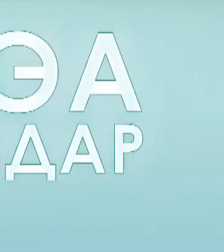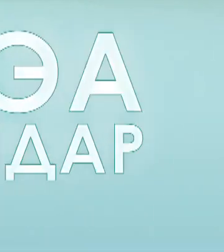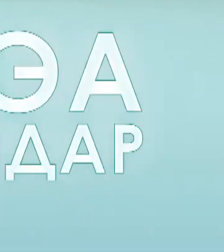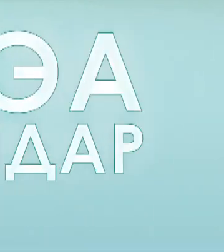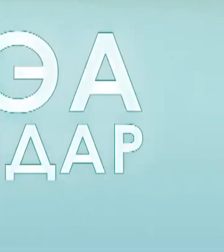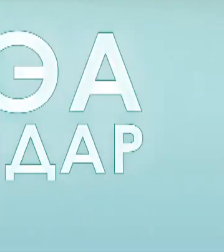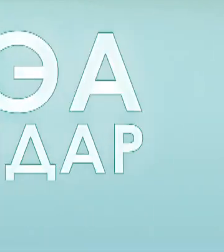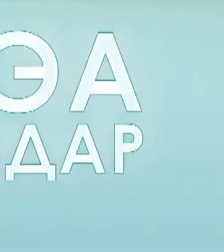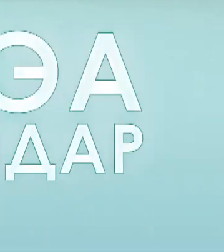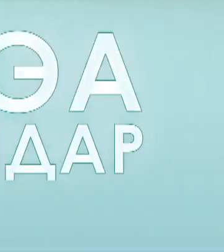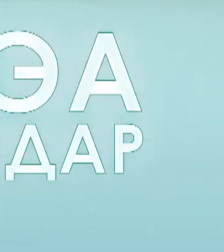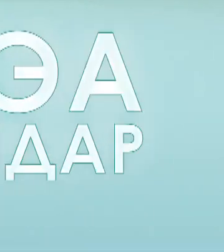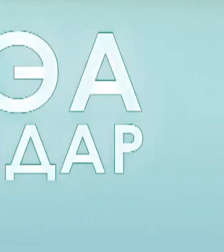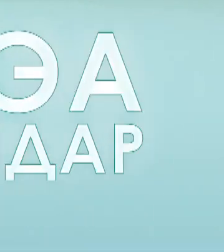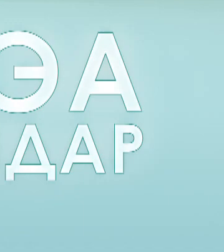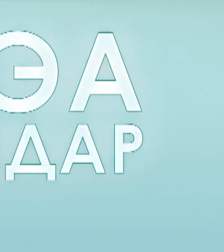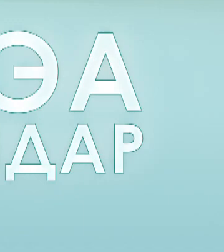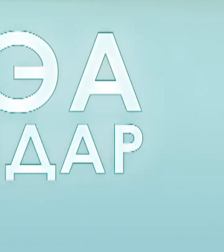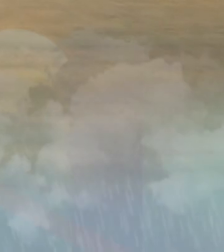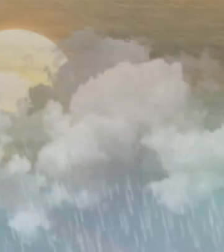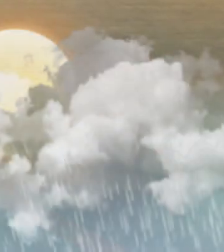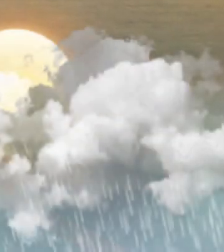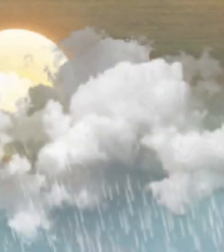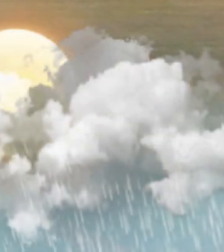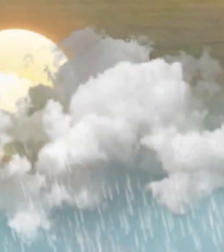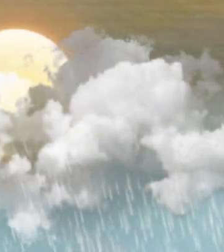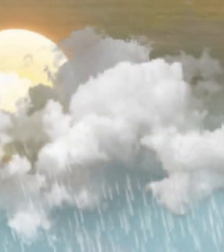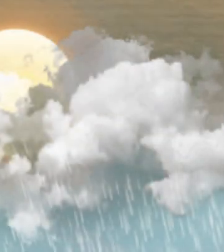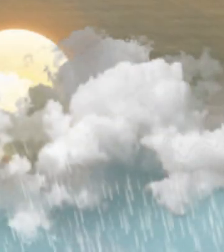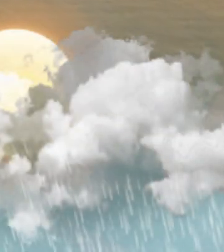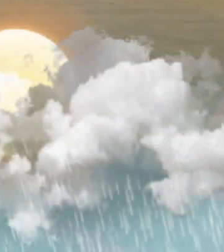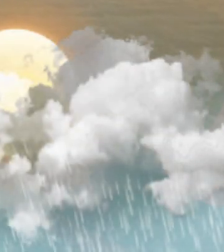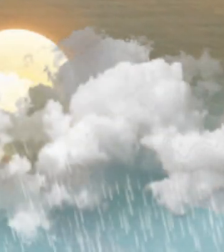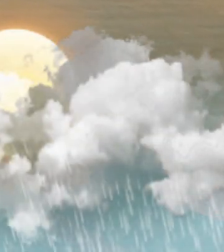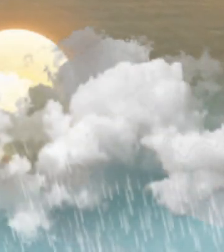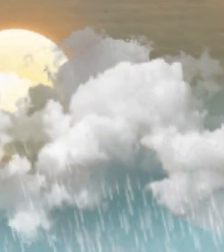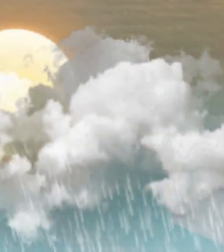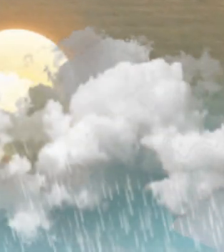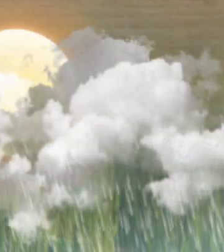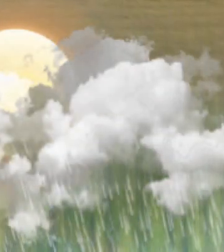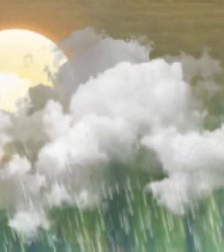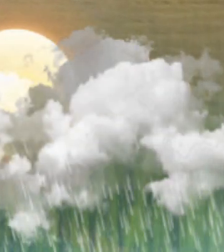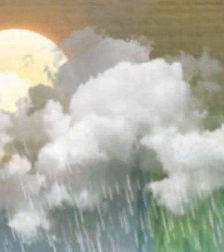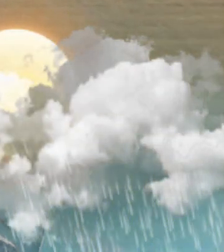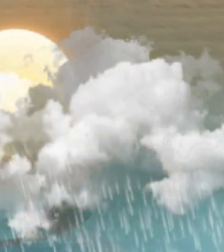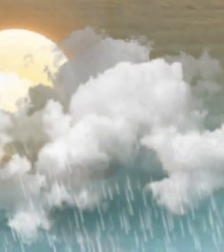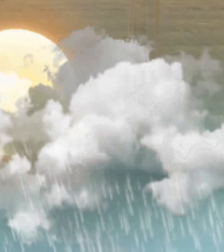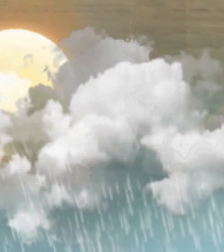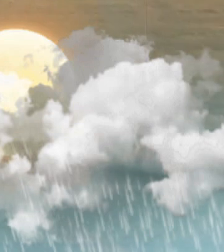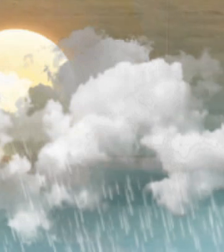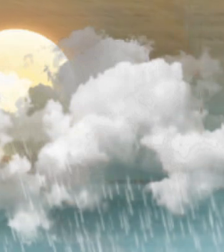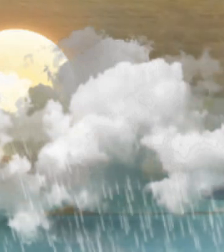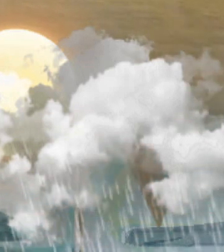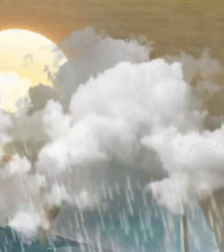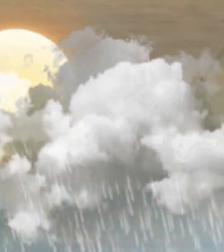We'll be right back. У суботу, 23 кастрычніка, у